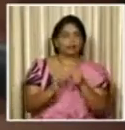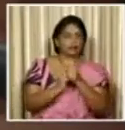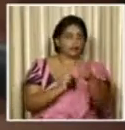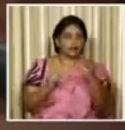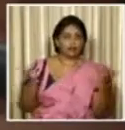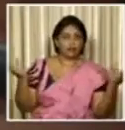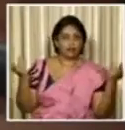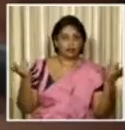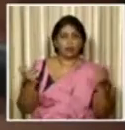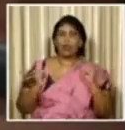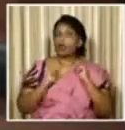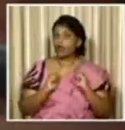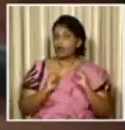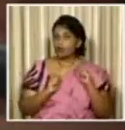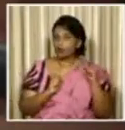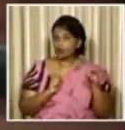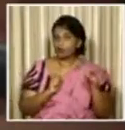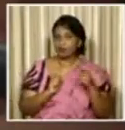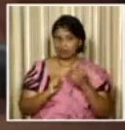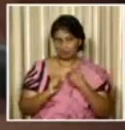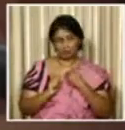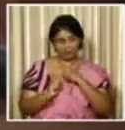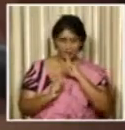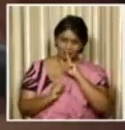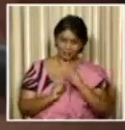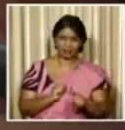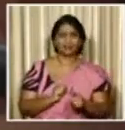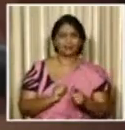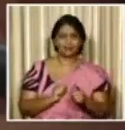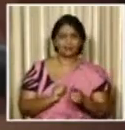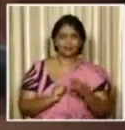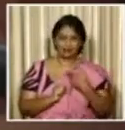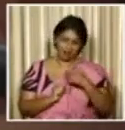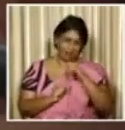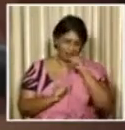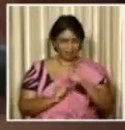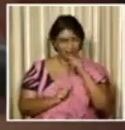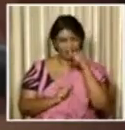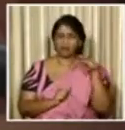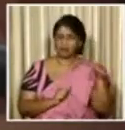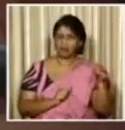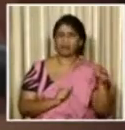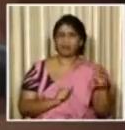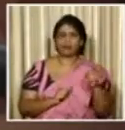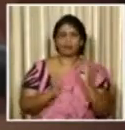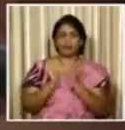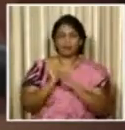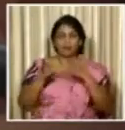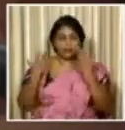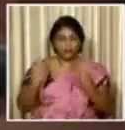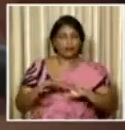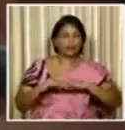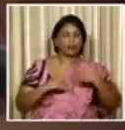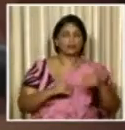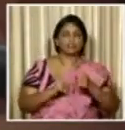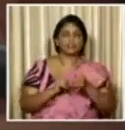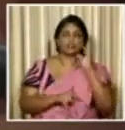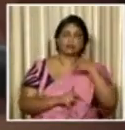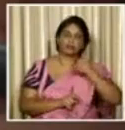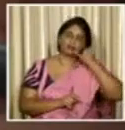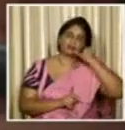නේ මොකද කරේ මා කියන සිද්ධ වෙච්චද මේක මේක තමයි අනුමා මේක තමයි විය හැකිදී සභාවෙන් පස්සේ කතා කරා